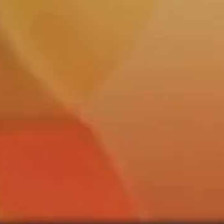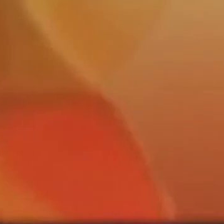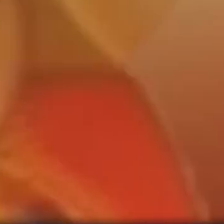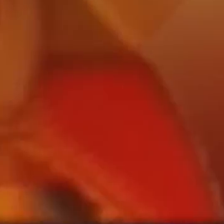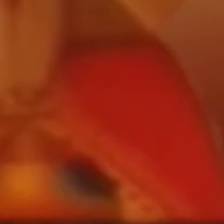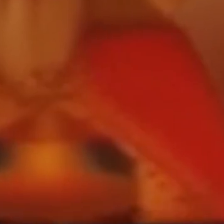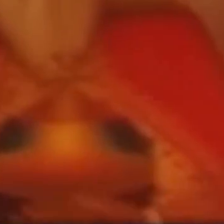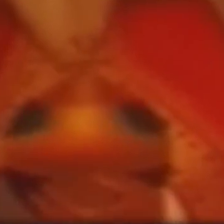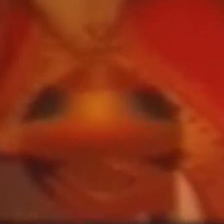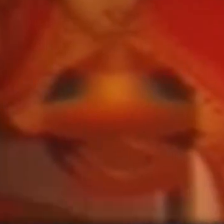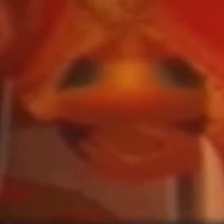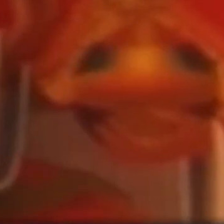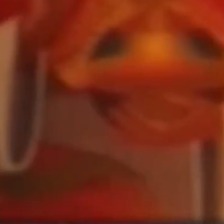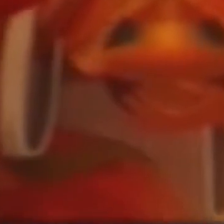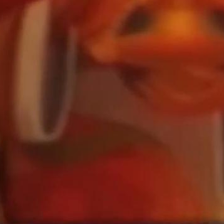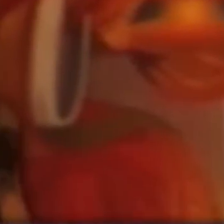ሞተ